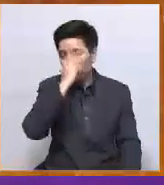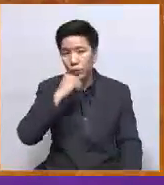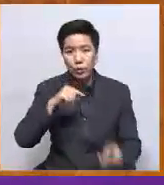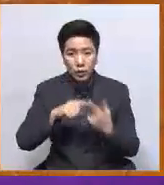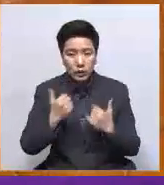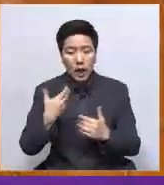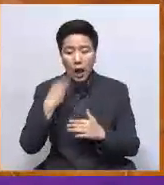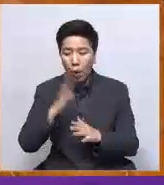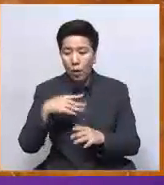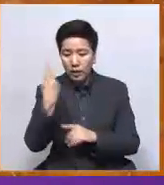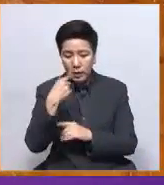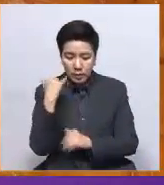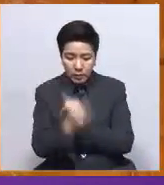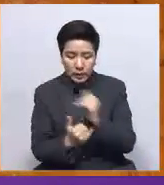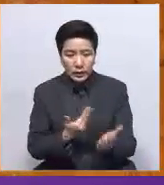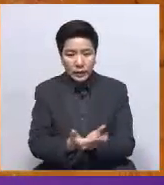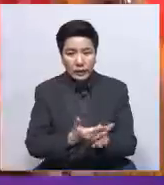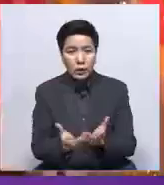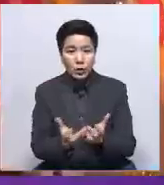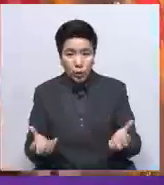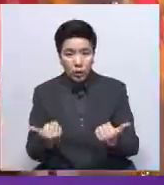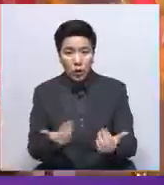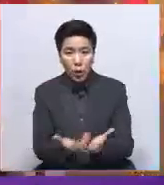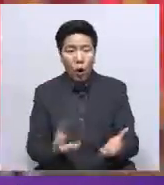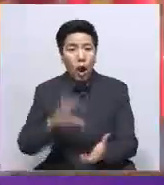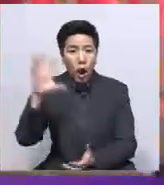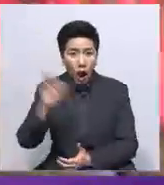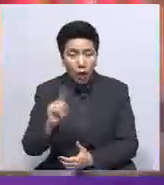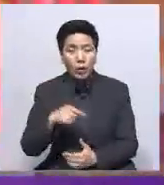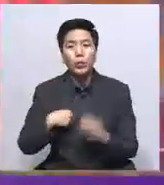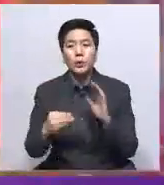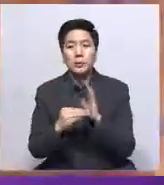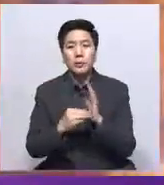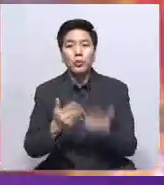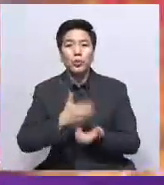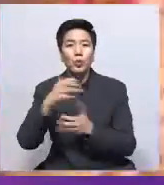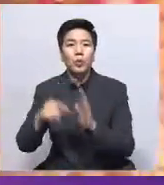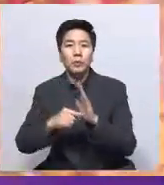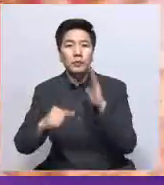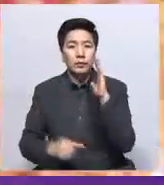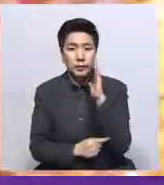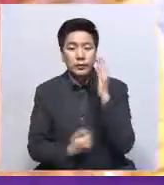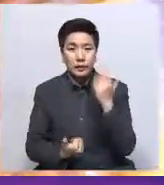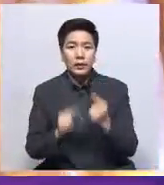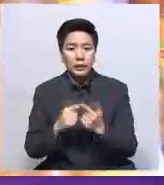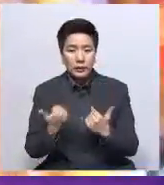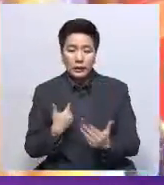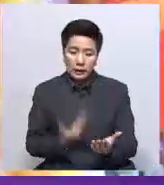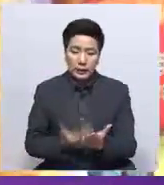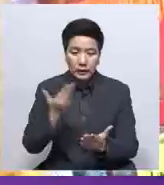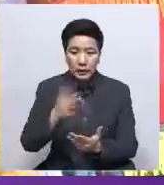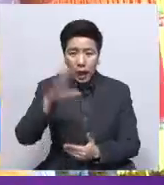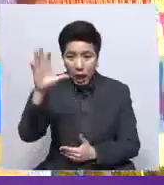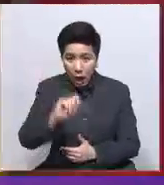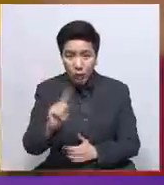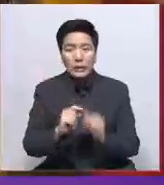ามเพื่อดึงดูดลูกค้าโดยสินค้าส่วนใหญ่สั่งมาจากญี่ปุ่นในกรุงเทพมหานครและมีบางส่วนถึงกับเดินทางไป